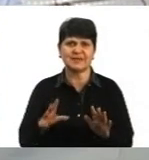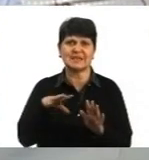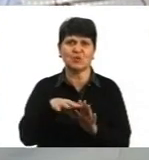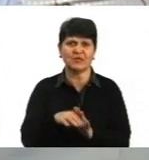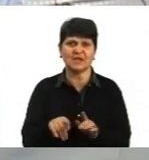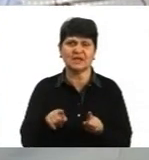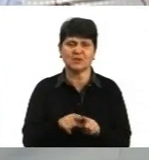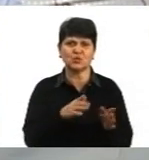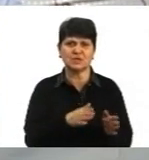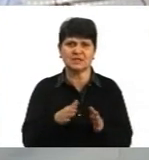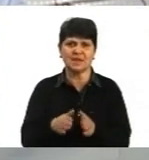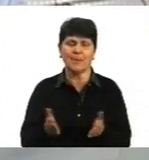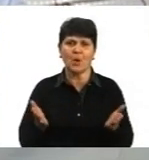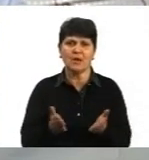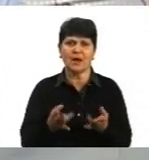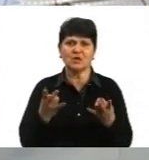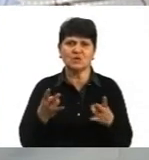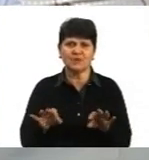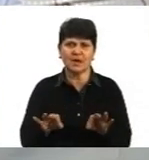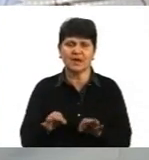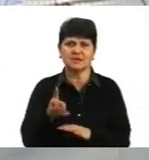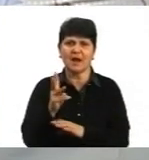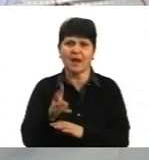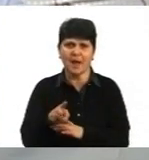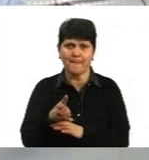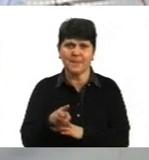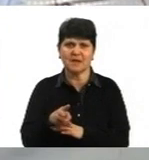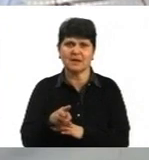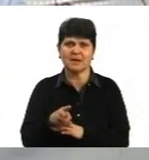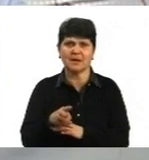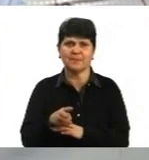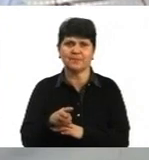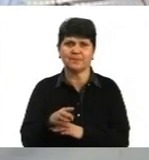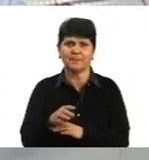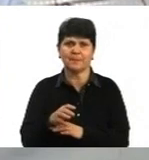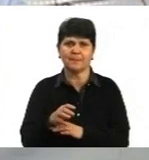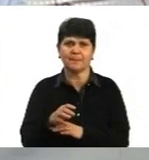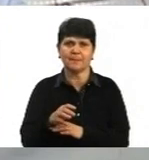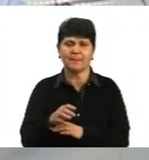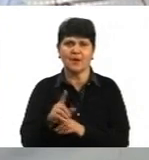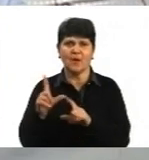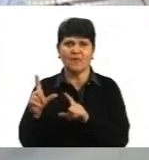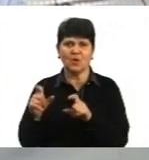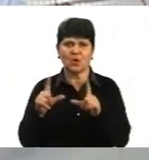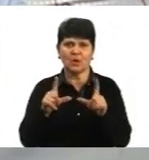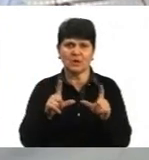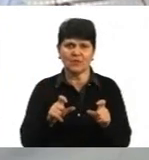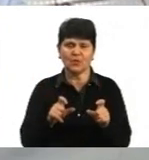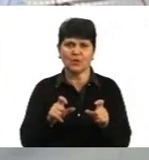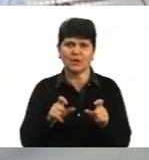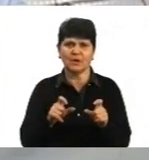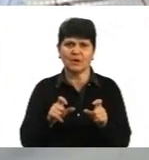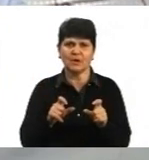систему, яка дозволяє, ця камера, грубо кажучи, яка фотографує з датчиком,